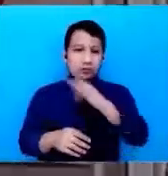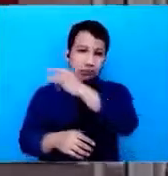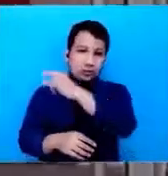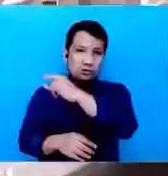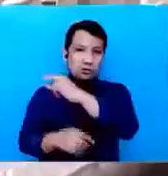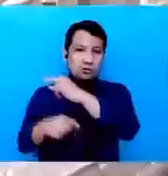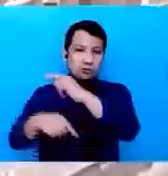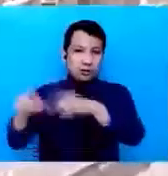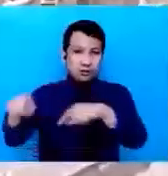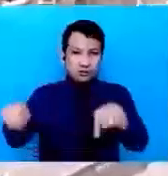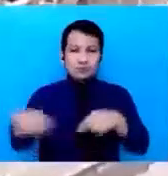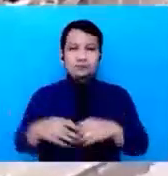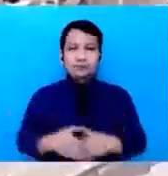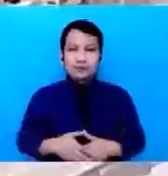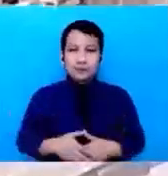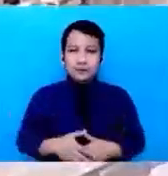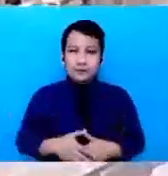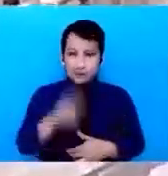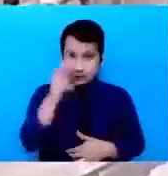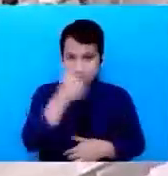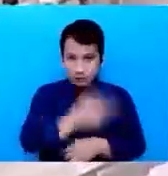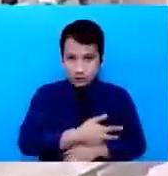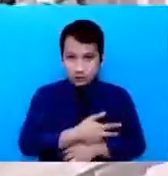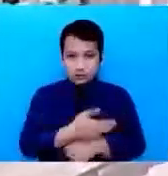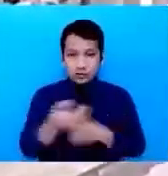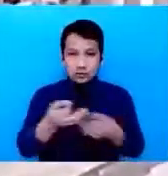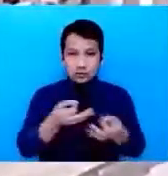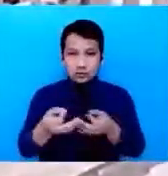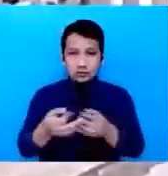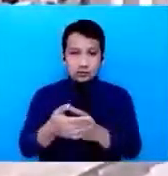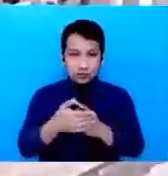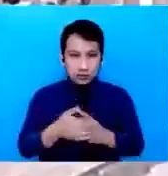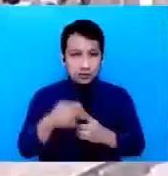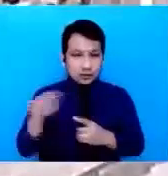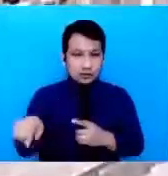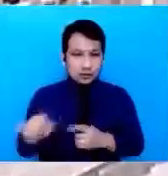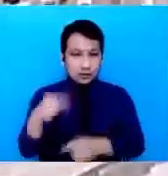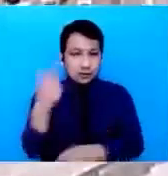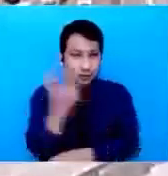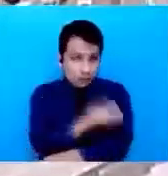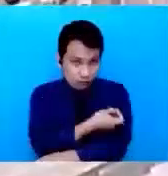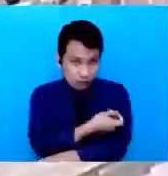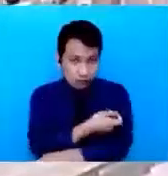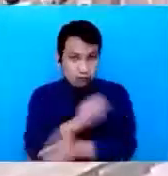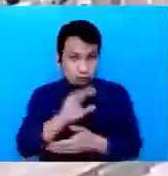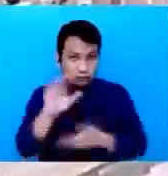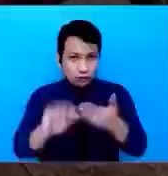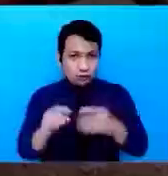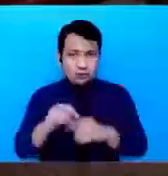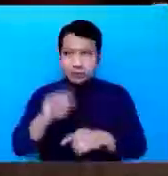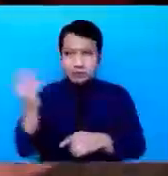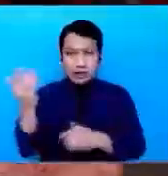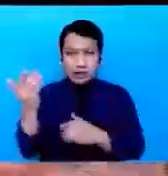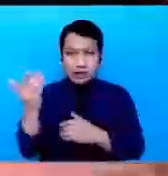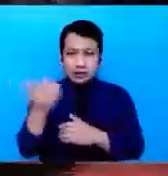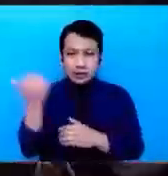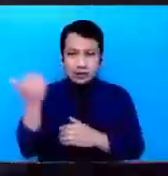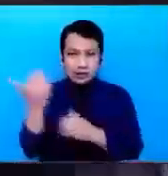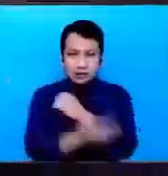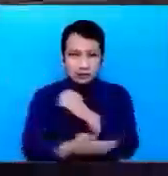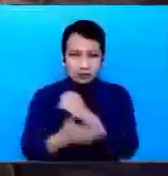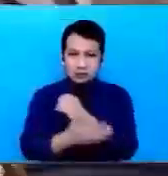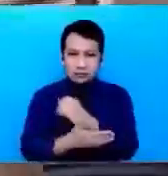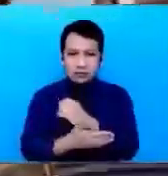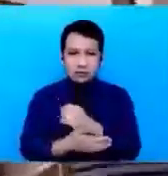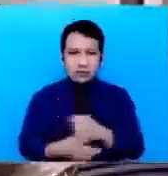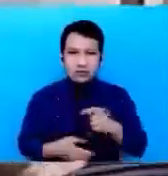ibang bansa. 3 araw na lang kasi ang facility-based quarantine sa mga bakunadong pasahero na galing sa ilang piling bansa. Pero may ilang